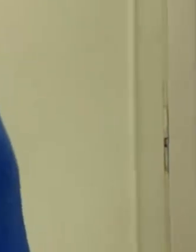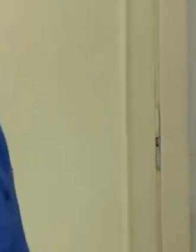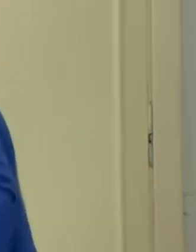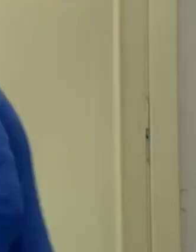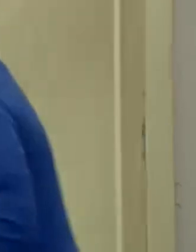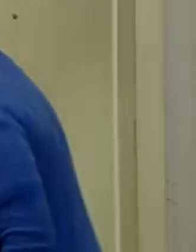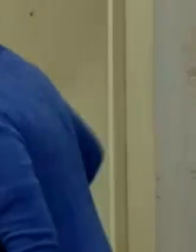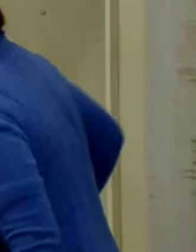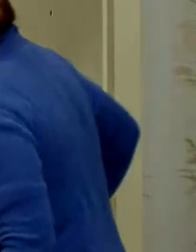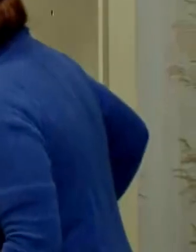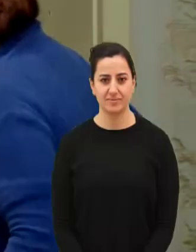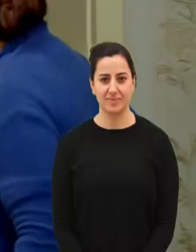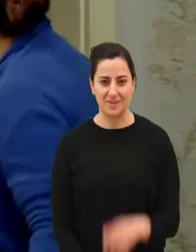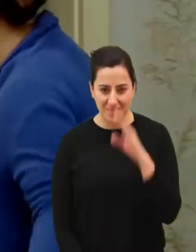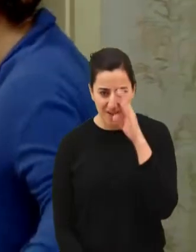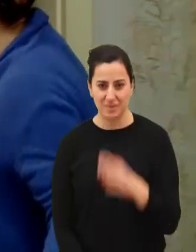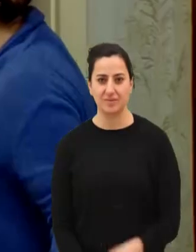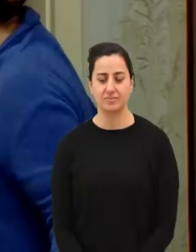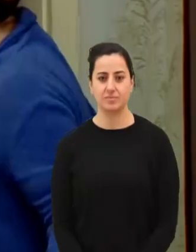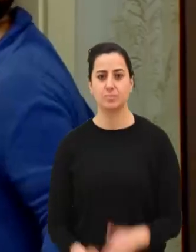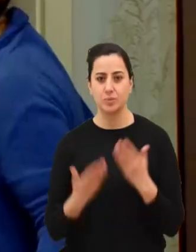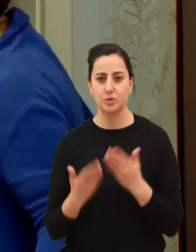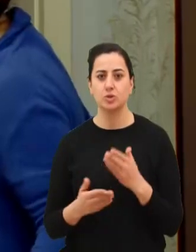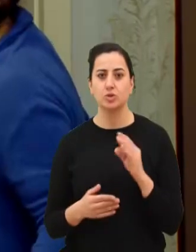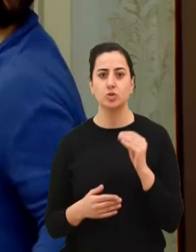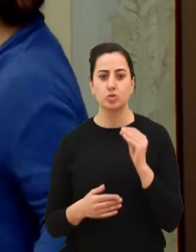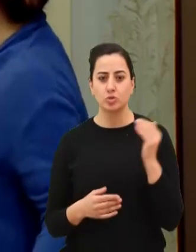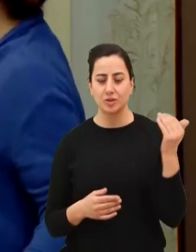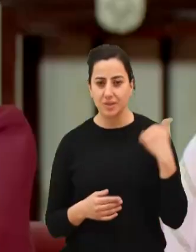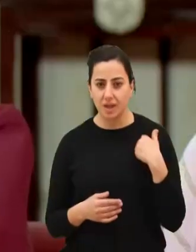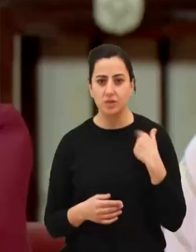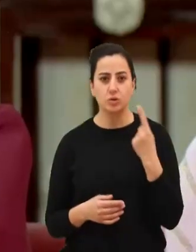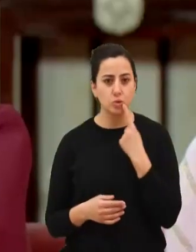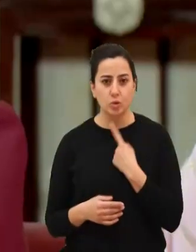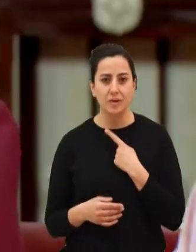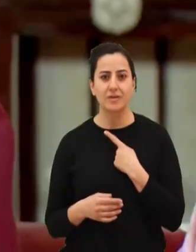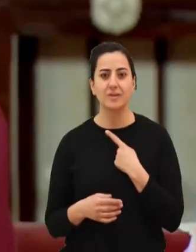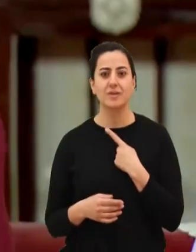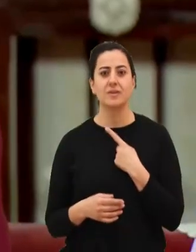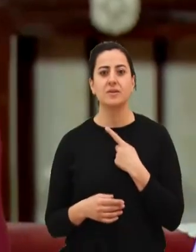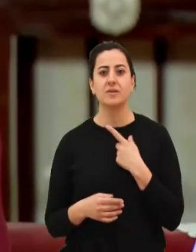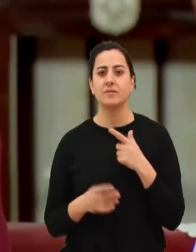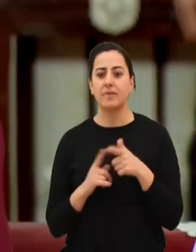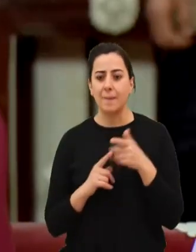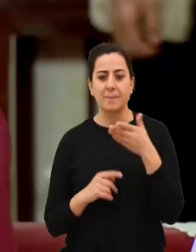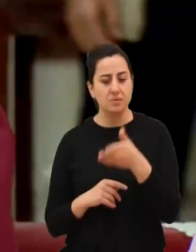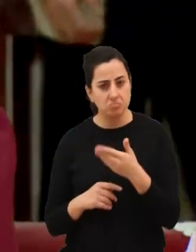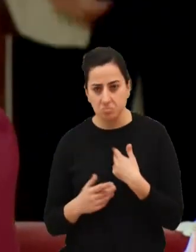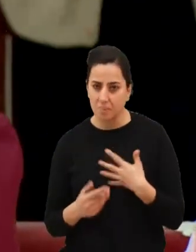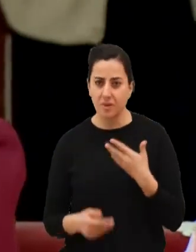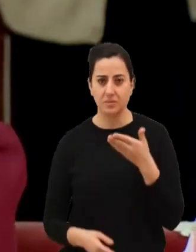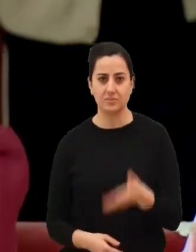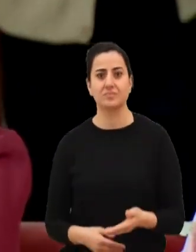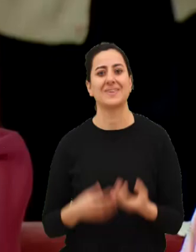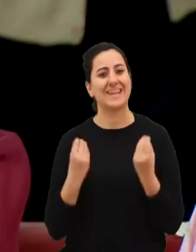Rukiye sokak kapısını açtı. Merhaba. Çocuk geldi, söyledi. Fehmi abiye uğrayacakmışsınız dedi. Ben de böyle bir uğrayayım